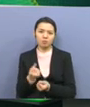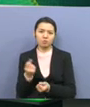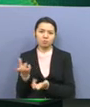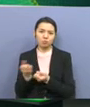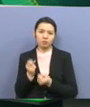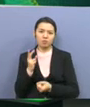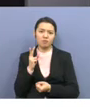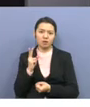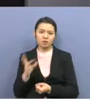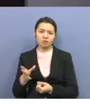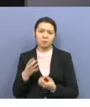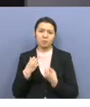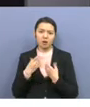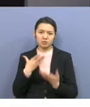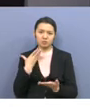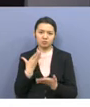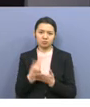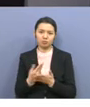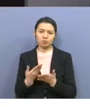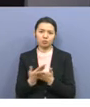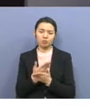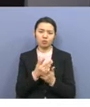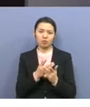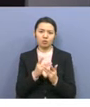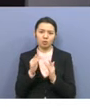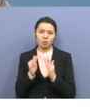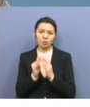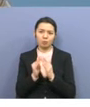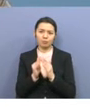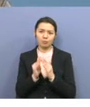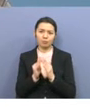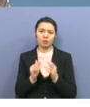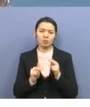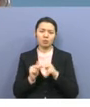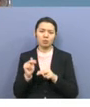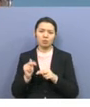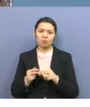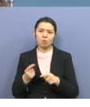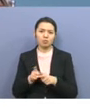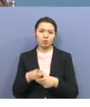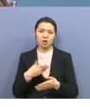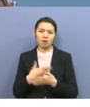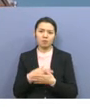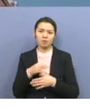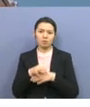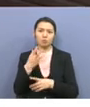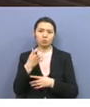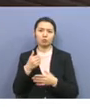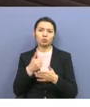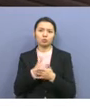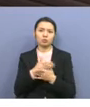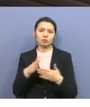тойлады. Жарқайың ауданында тұрғын үй құрылысы қарқын алып отыр. Мәселен, соңғы жылдары 500-ге жоқ отбасы баспаналы